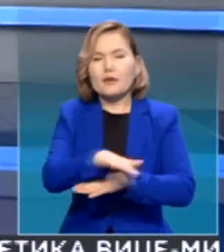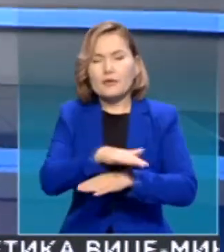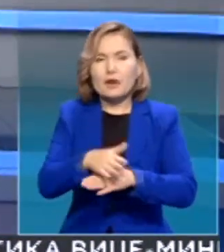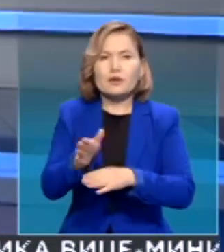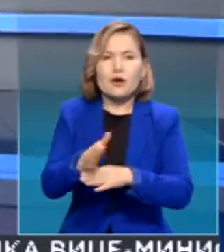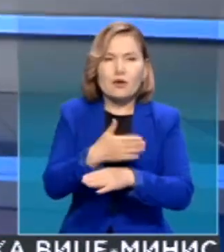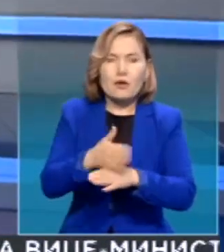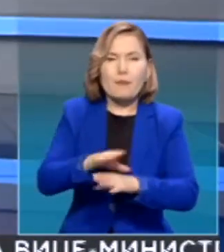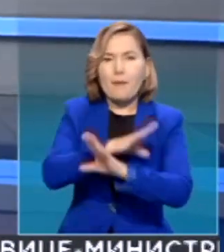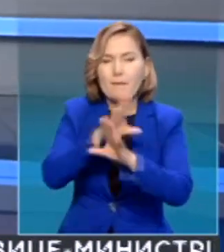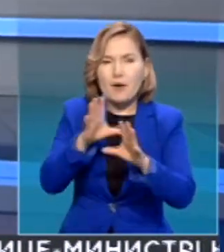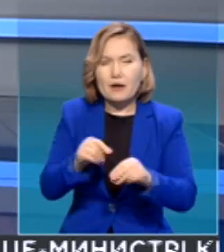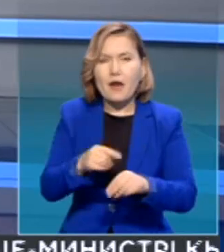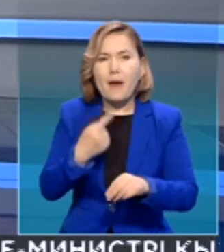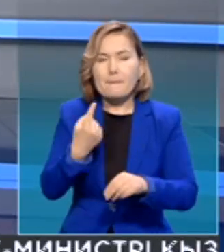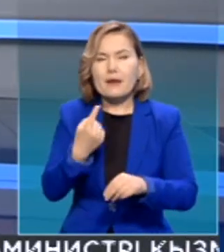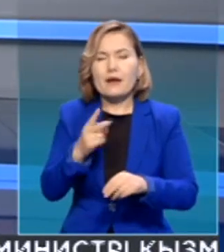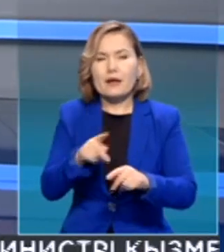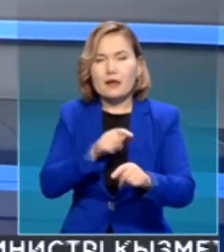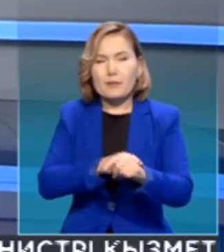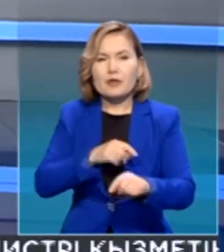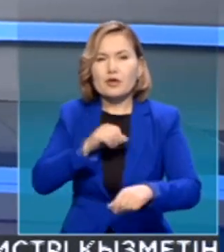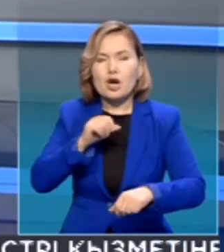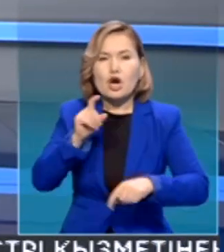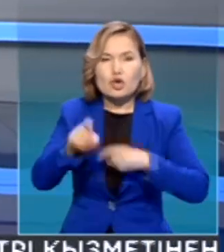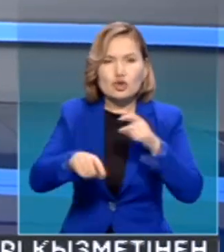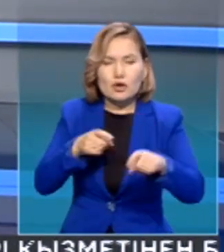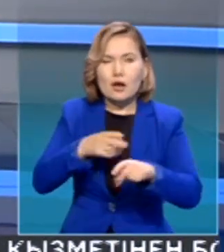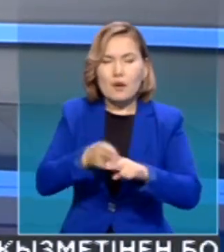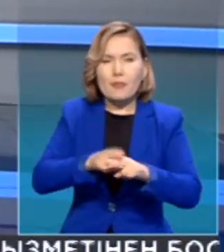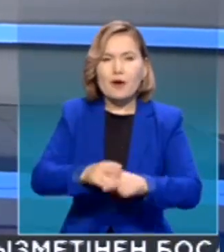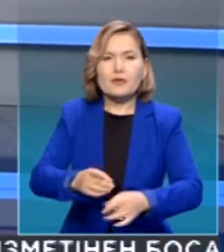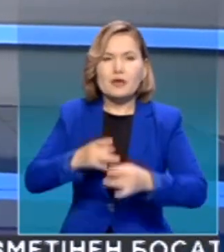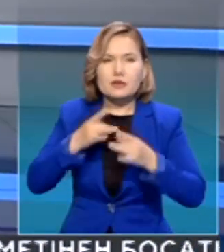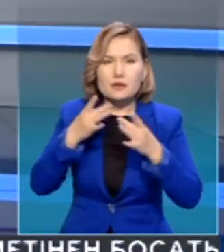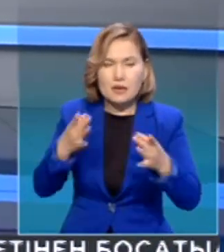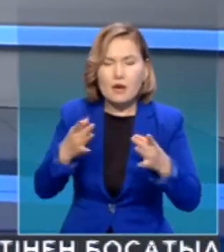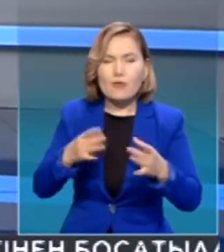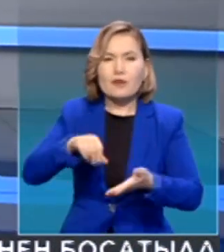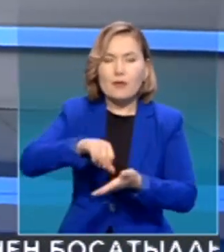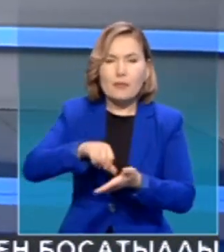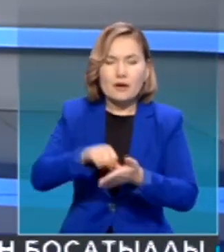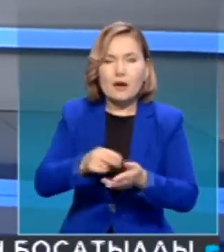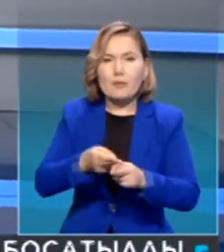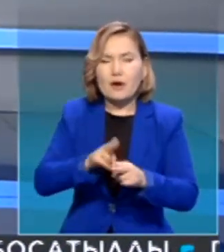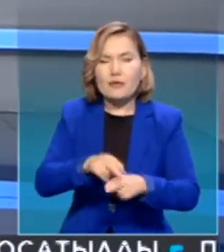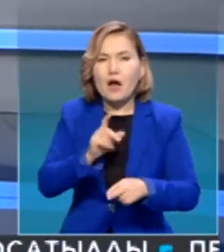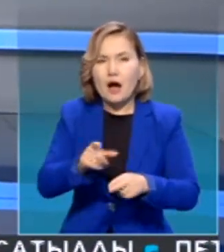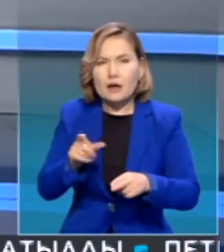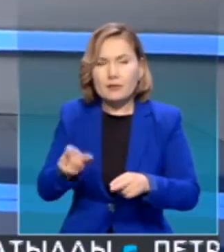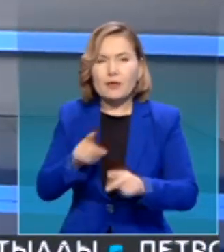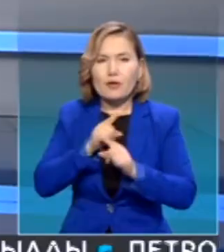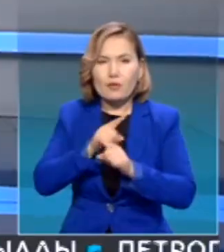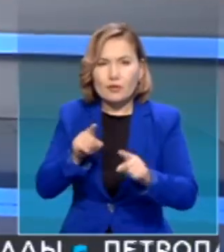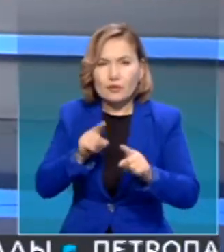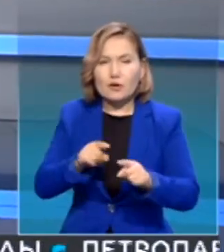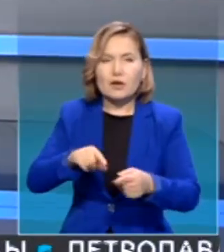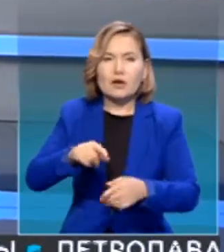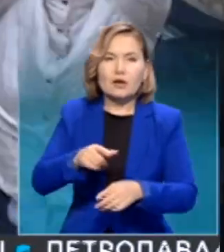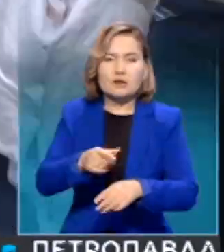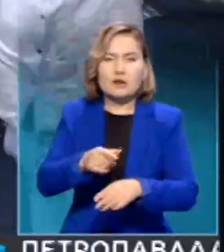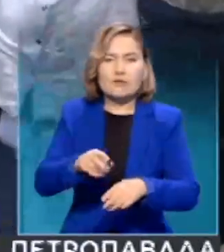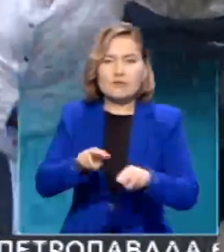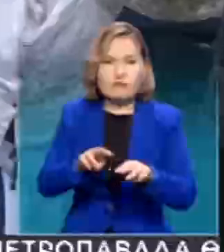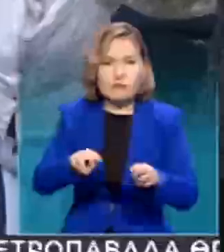şaharım kaşıqtıqta jügürdü. Salavat ömür saltına sihattaydı marafonga tırgındardan bölük ükmiyet müşelere de katısı.